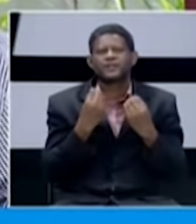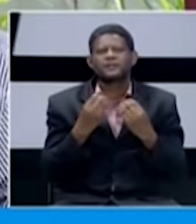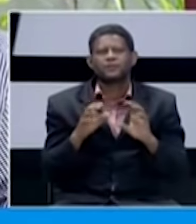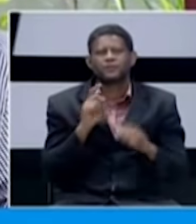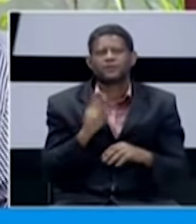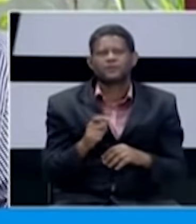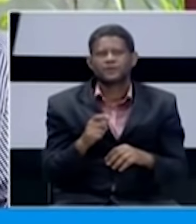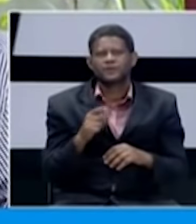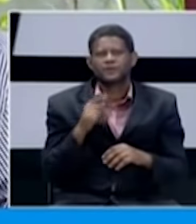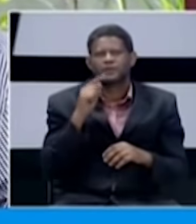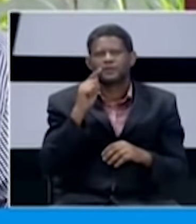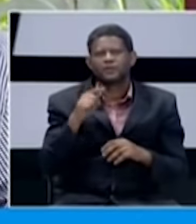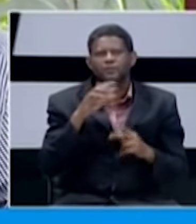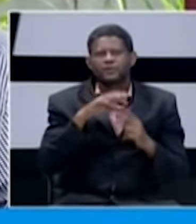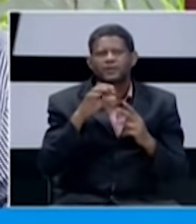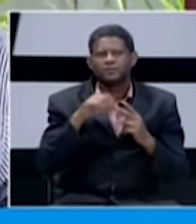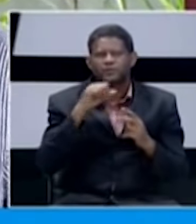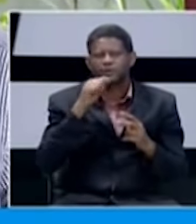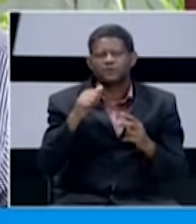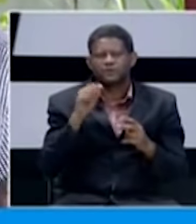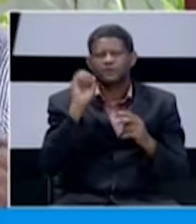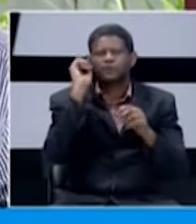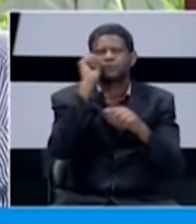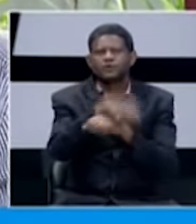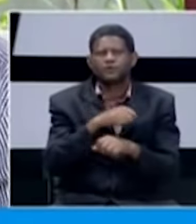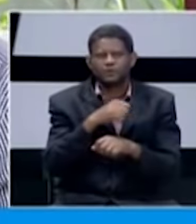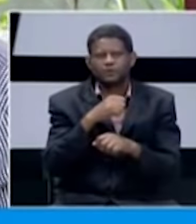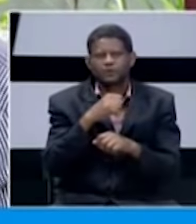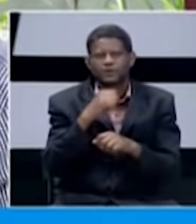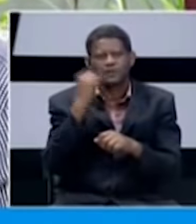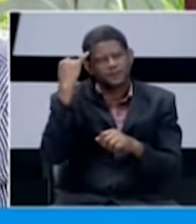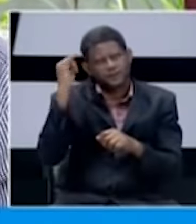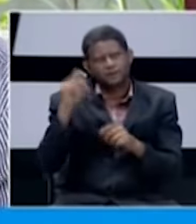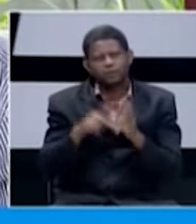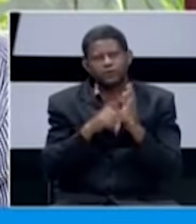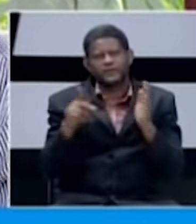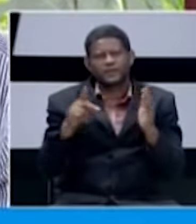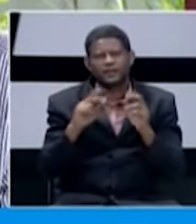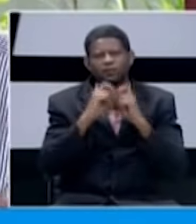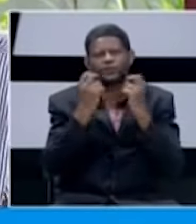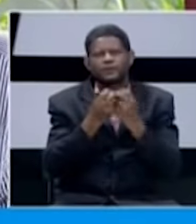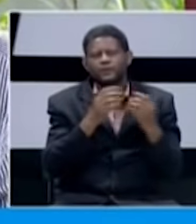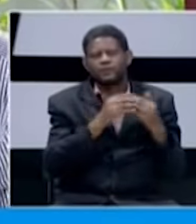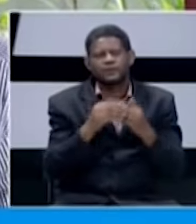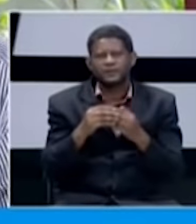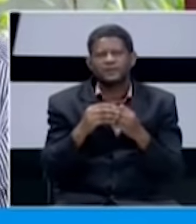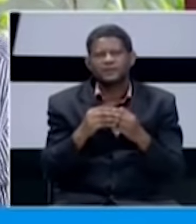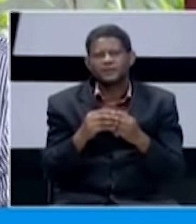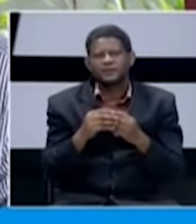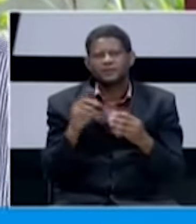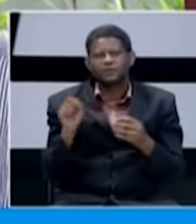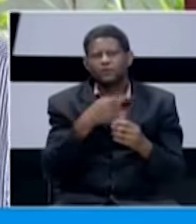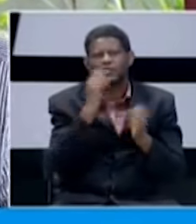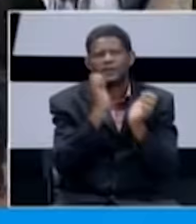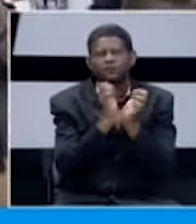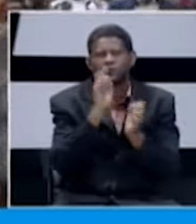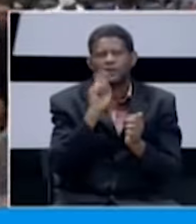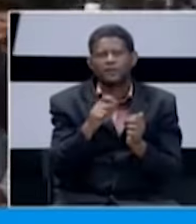እንታይ እዮም ክገብሩ ዘለዎም ንቶም ከይምረፁ ዝገብርዎም ንቶም ክስዕርዎም ዝሓስቡ ፖለቲካ ውድባት መራሕቲ ንቶም ፓብሊክ ፊገር ዝኾኑ ክኣስርዎም